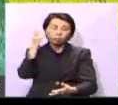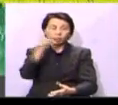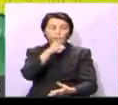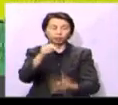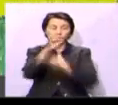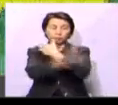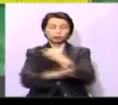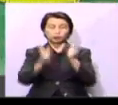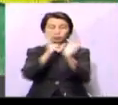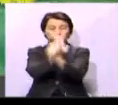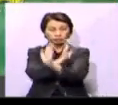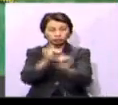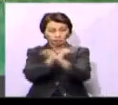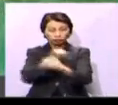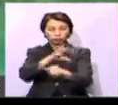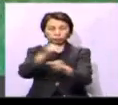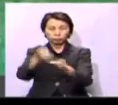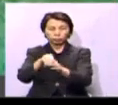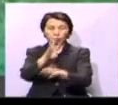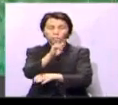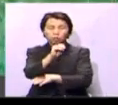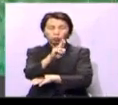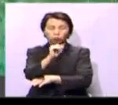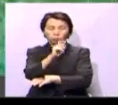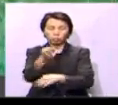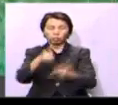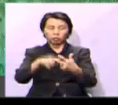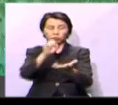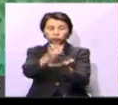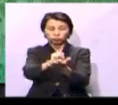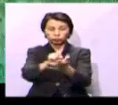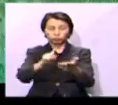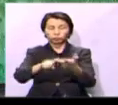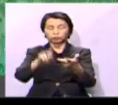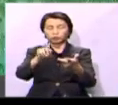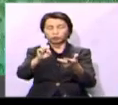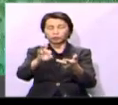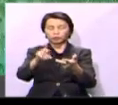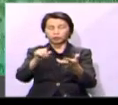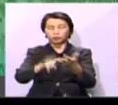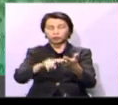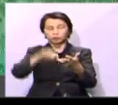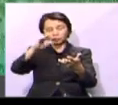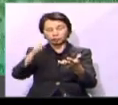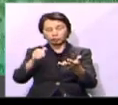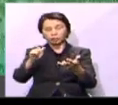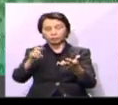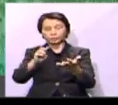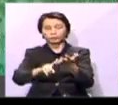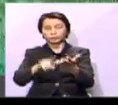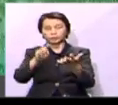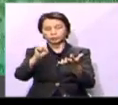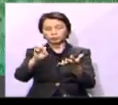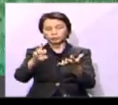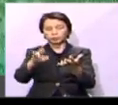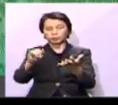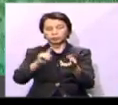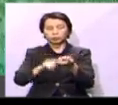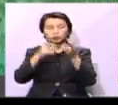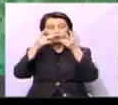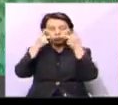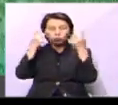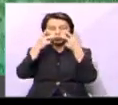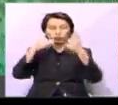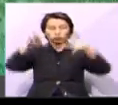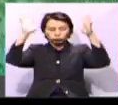di Negeri Sarawak yang melibatkan bahagian Mukah, Sibu, Sarike, Betong, Seriaman, Samarahan, Serian dan juga Kuching yang mana